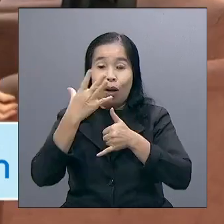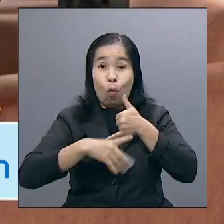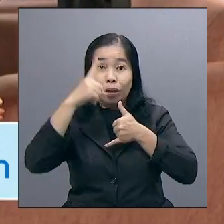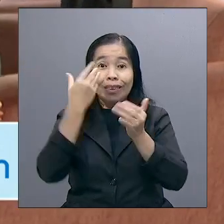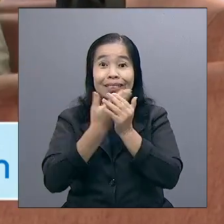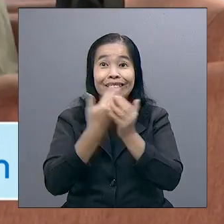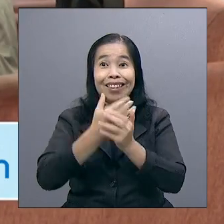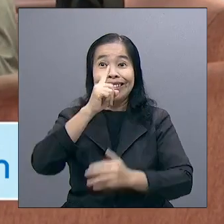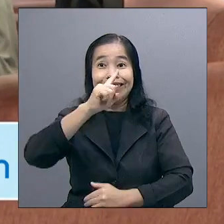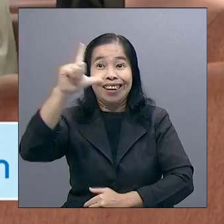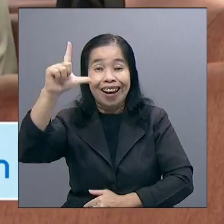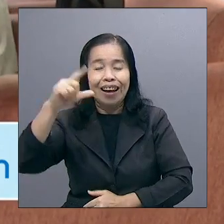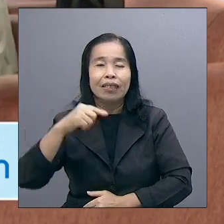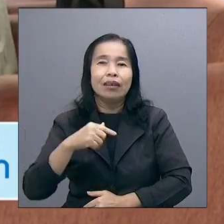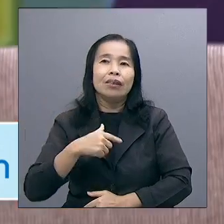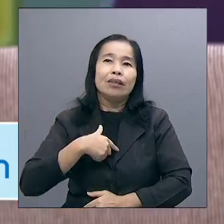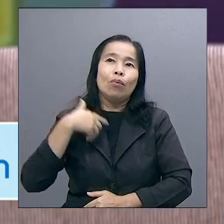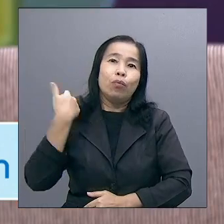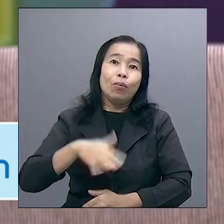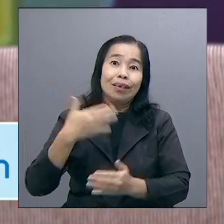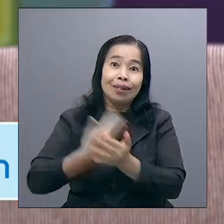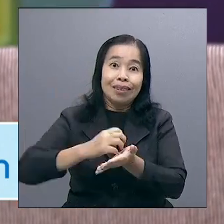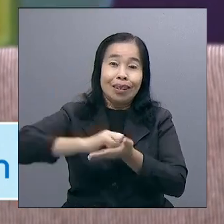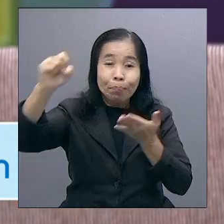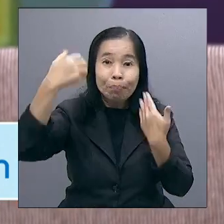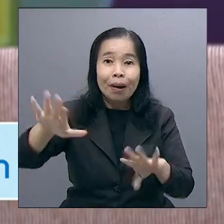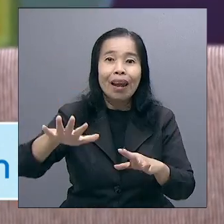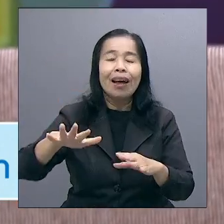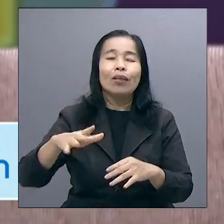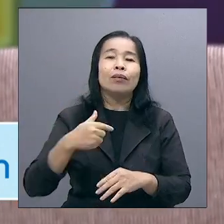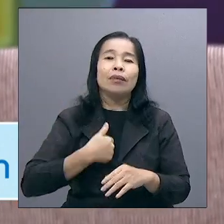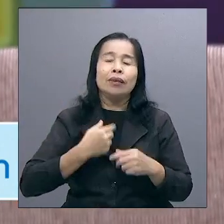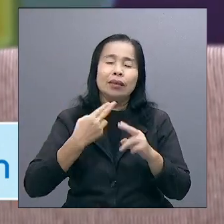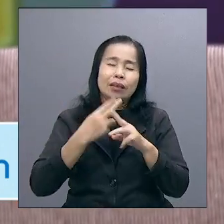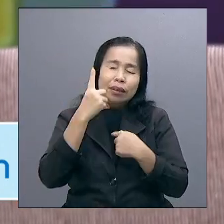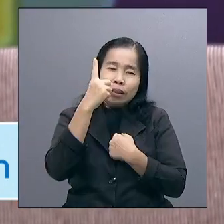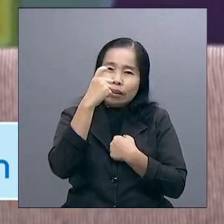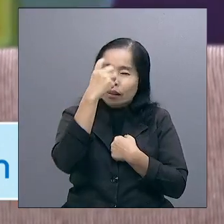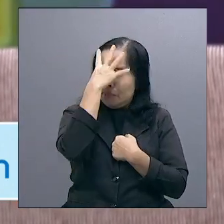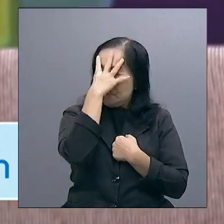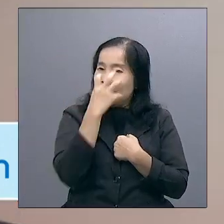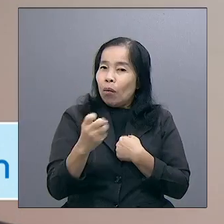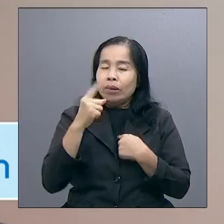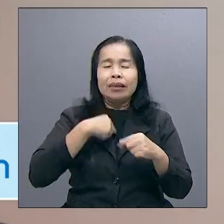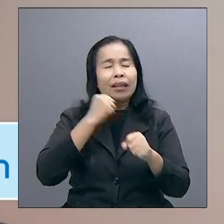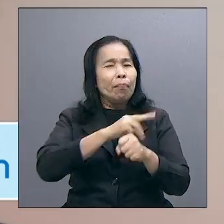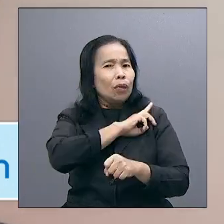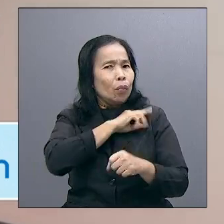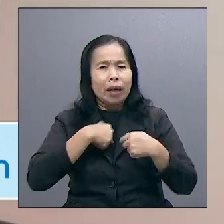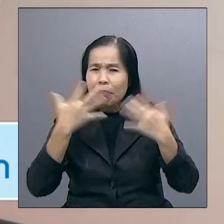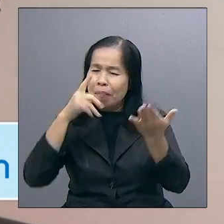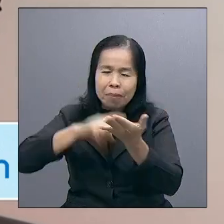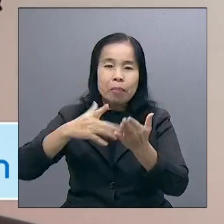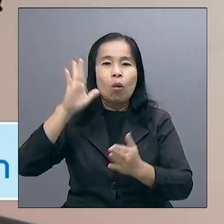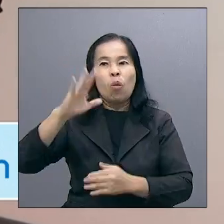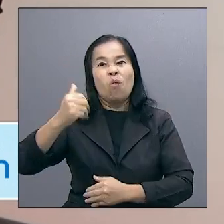ี่ว่าเงินที่โออกจากบญชี ผู้เสียหายยนยนว่าไม่ได้ทำธุกรรมเองแต่มีบคคนอื่